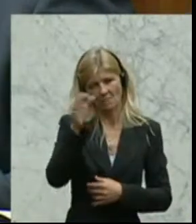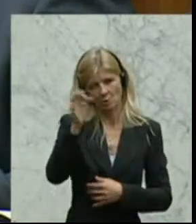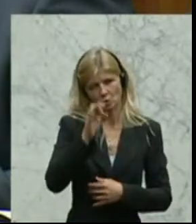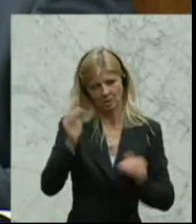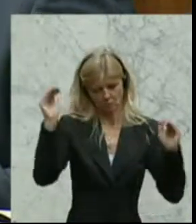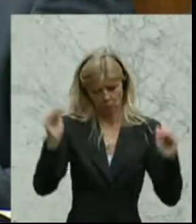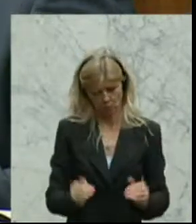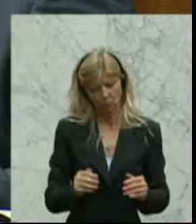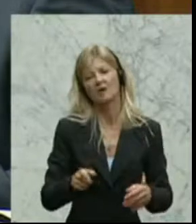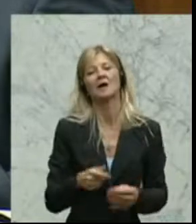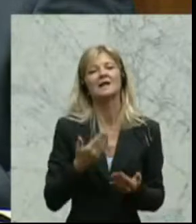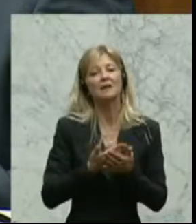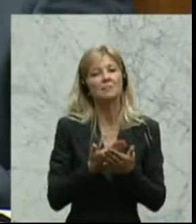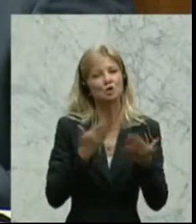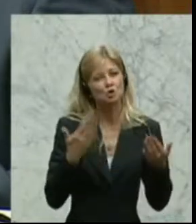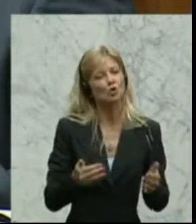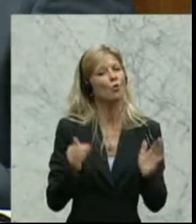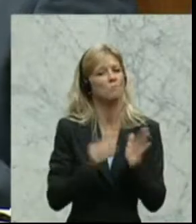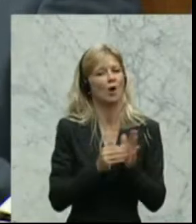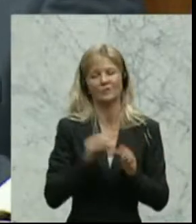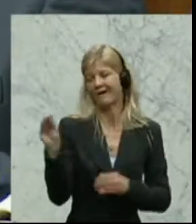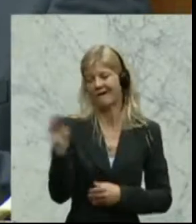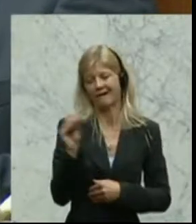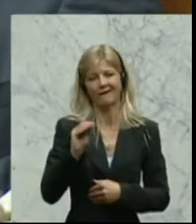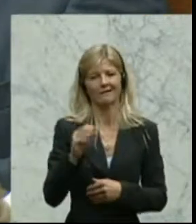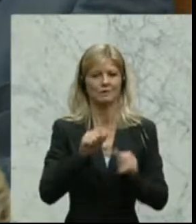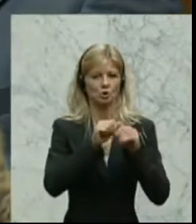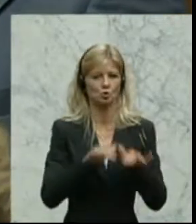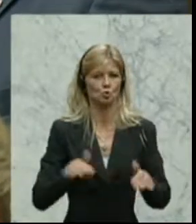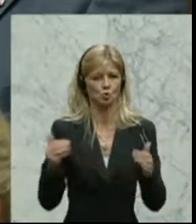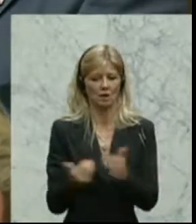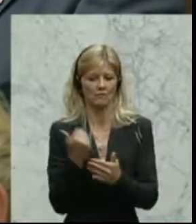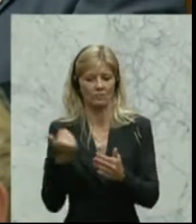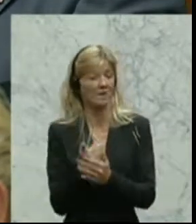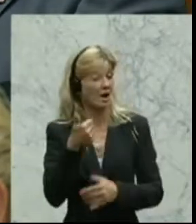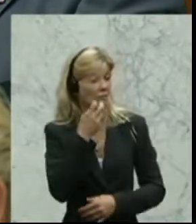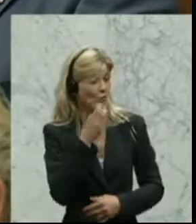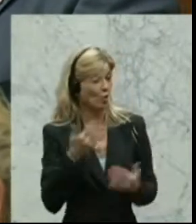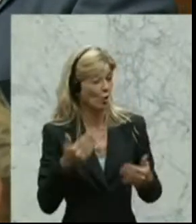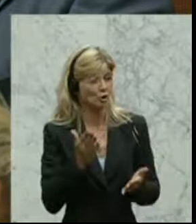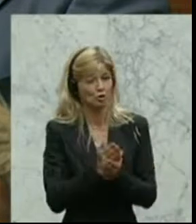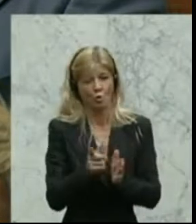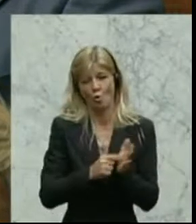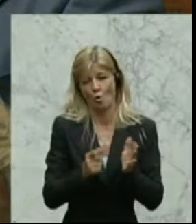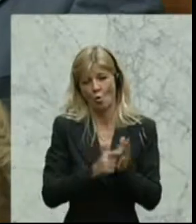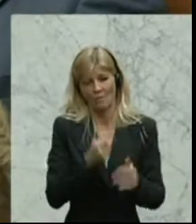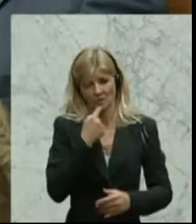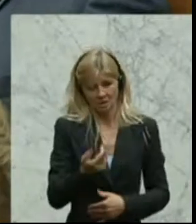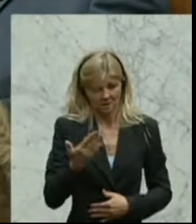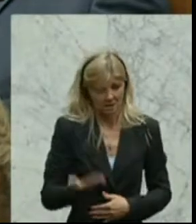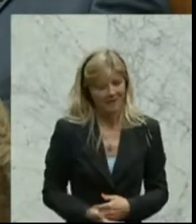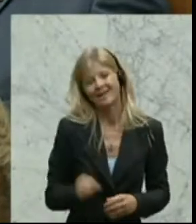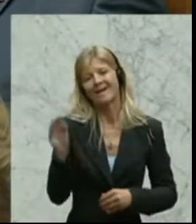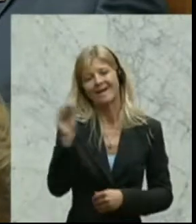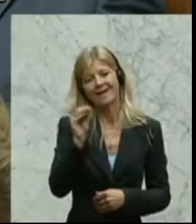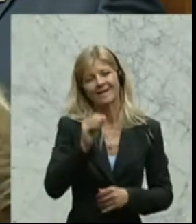echter Strukturreformen, ein Wort, das heute auch schon oft gebraucht wurde. Und eine echte Strukturreform in unserem Sinne ist eine